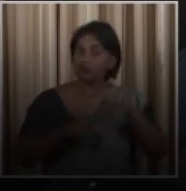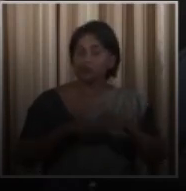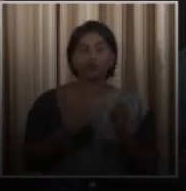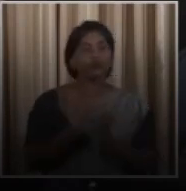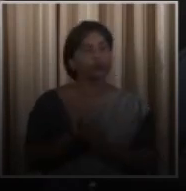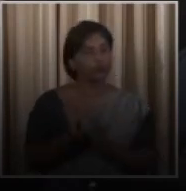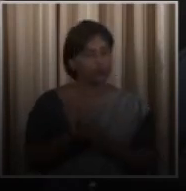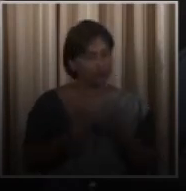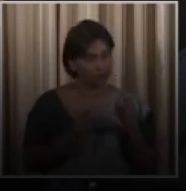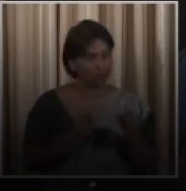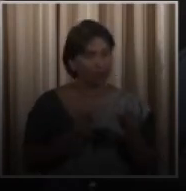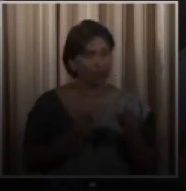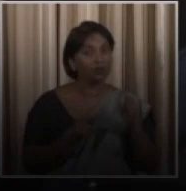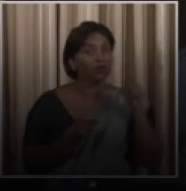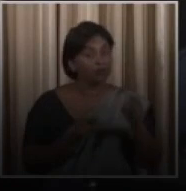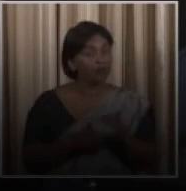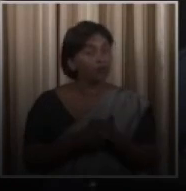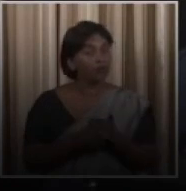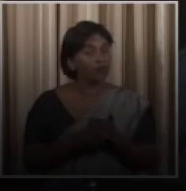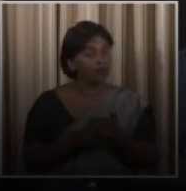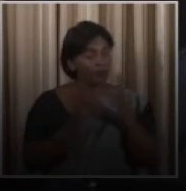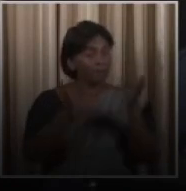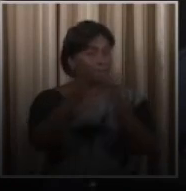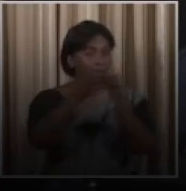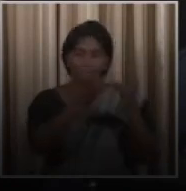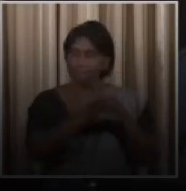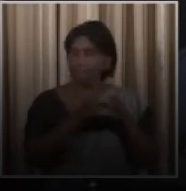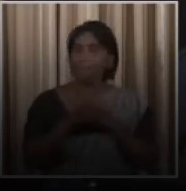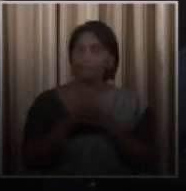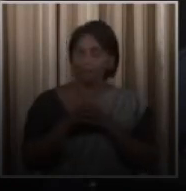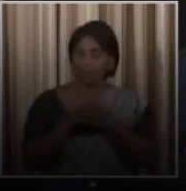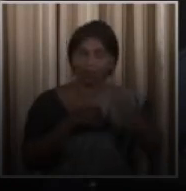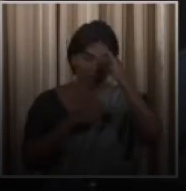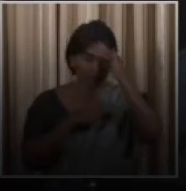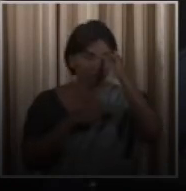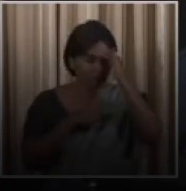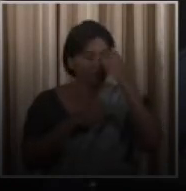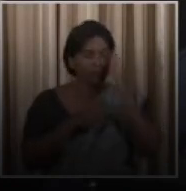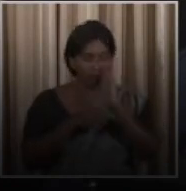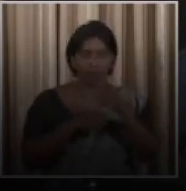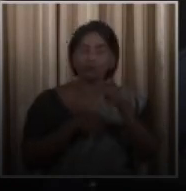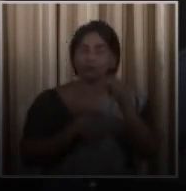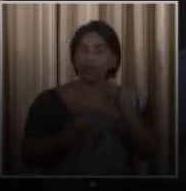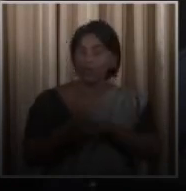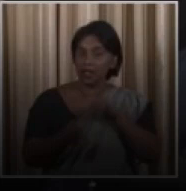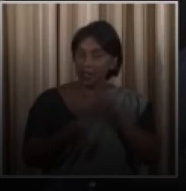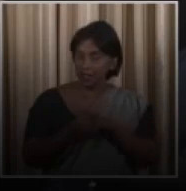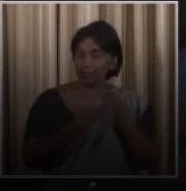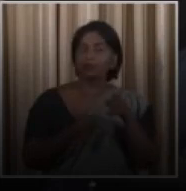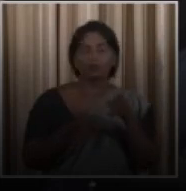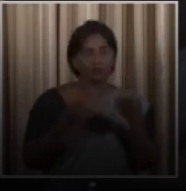කොමිසම ඒ අදාළ පක්ෂවල නායකයෝ හරි ස්වාධීන ලේකම්ලා